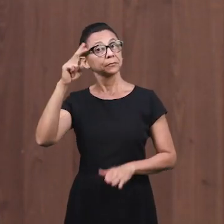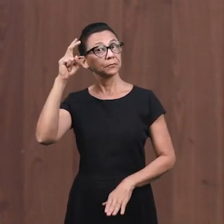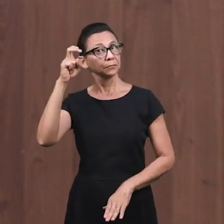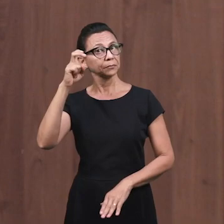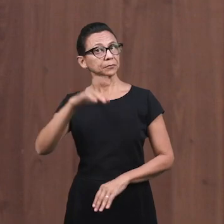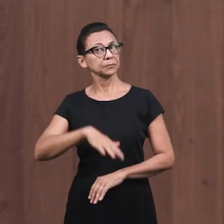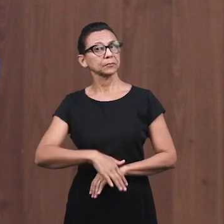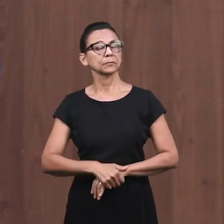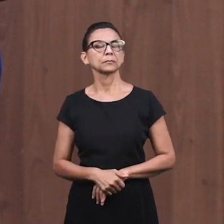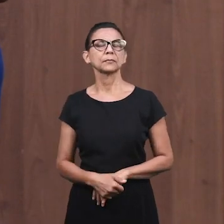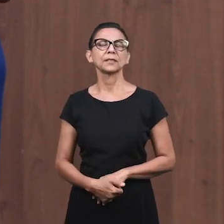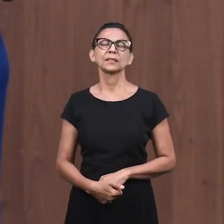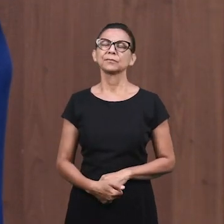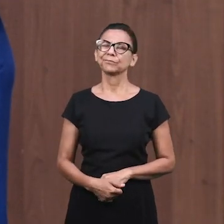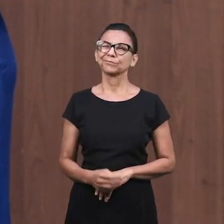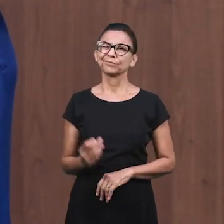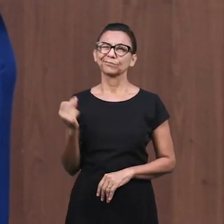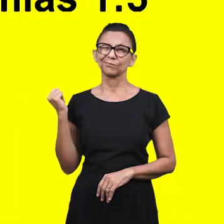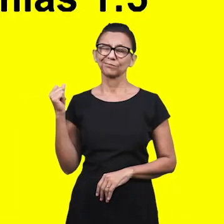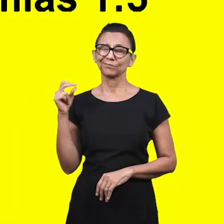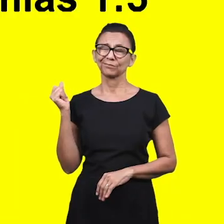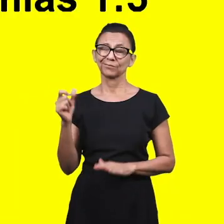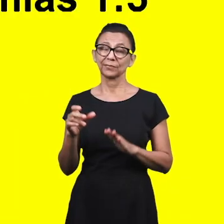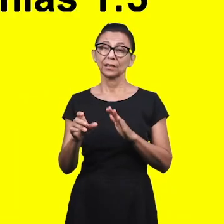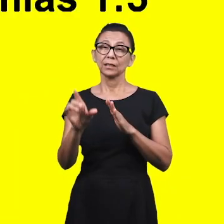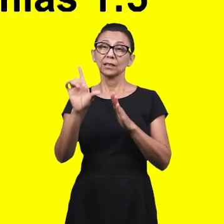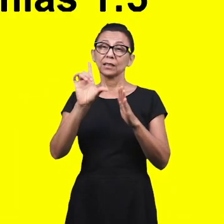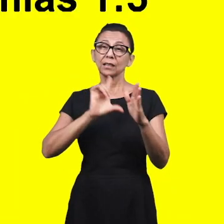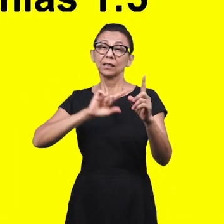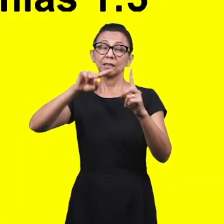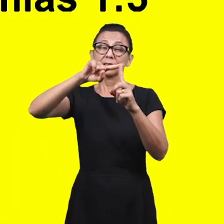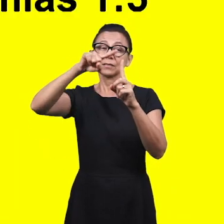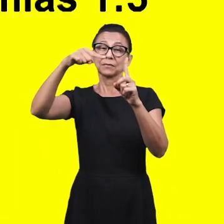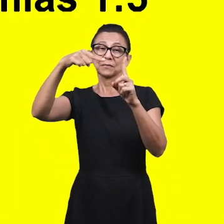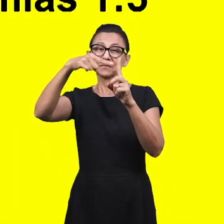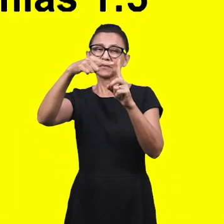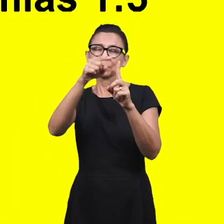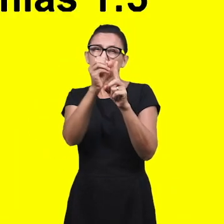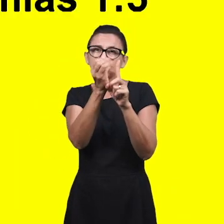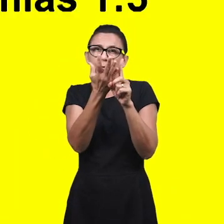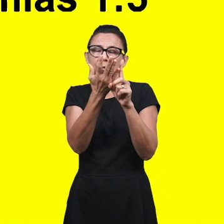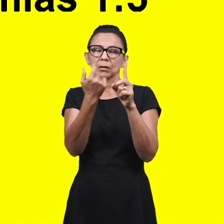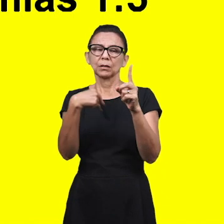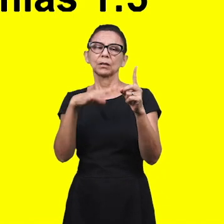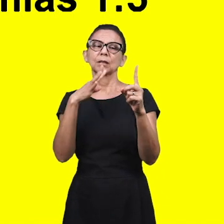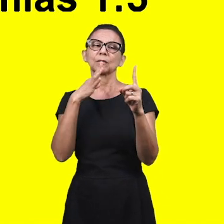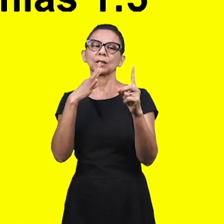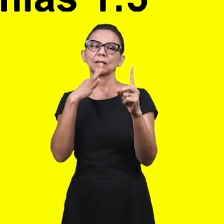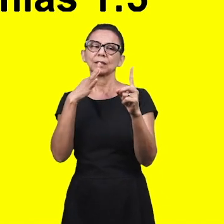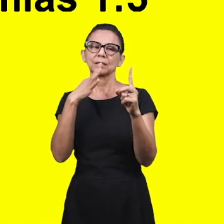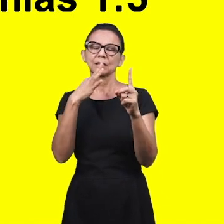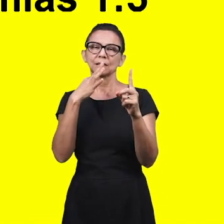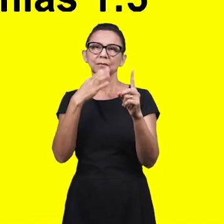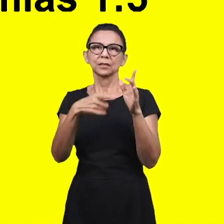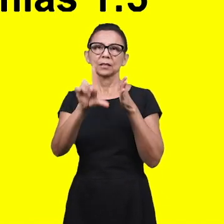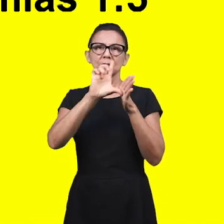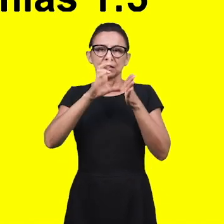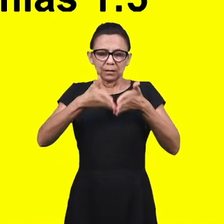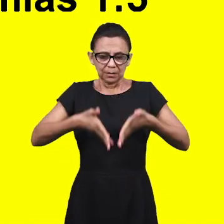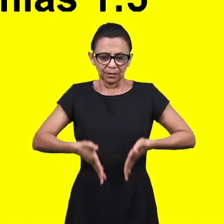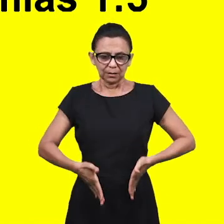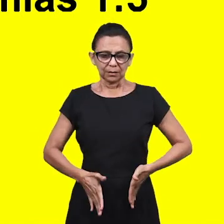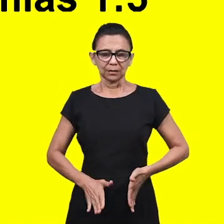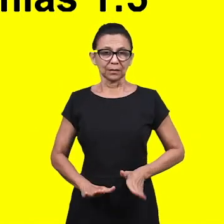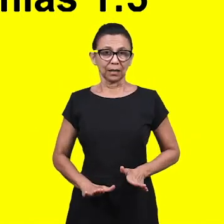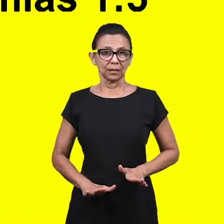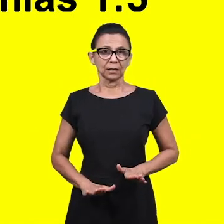dit « Avant que tu sois formé dans le ventre, je t'ai connu, et avant que tu sortes